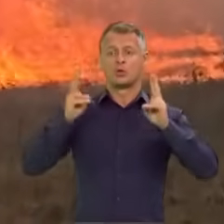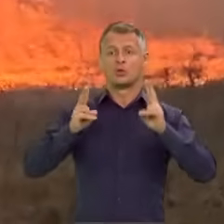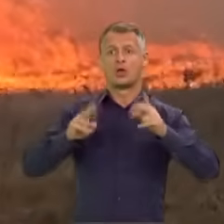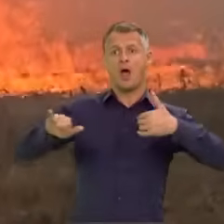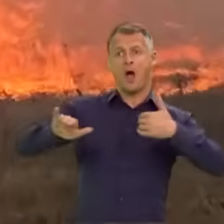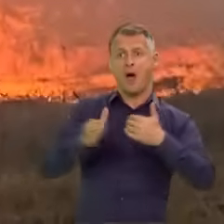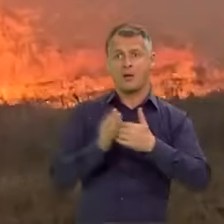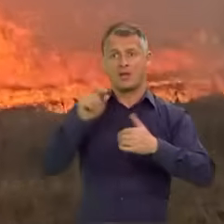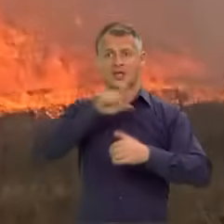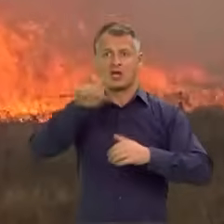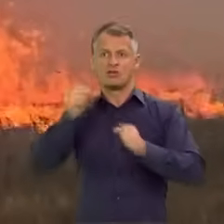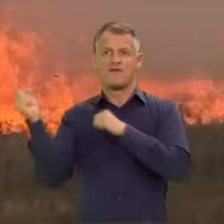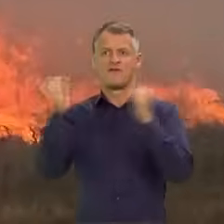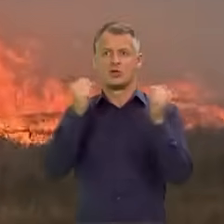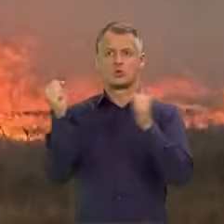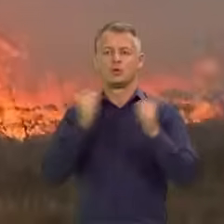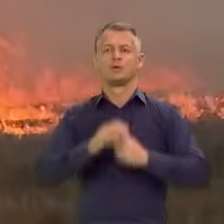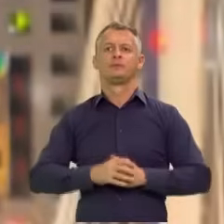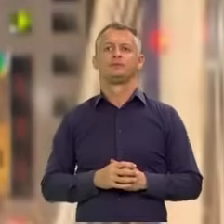apropiere din cauza vântului.